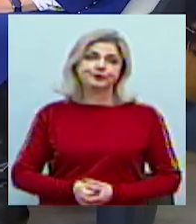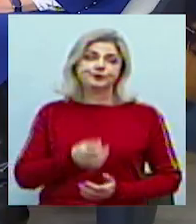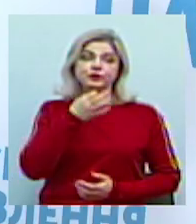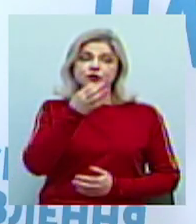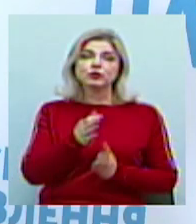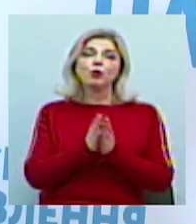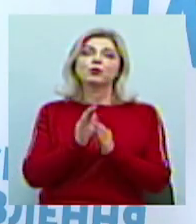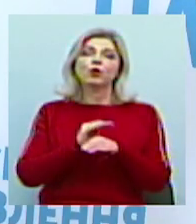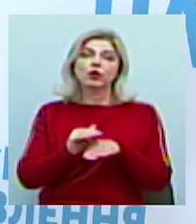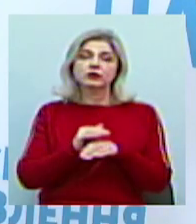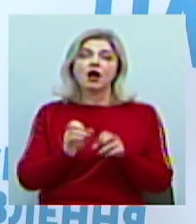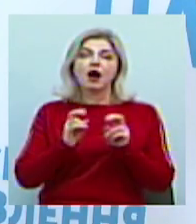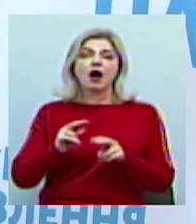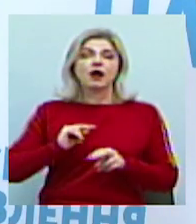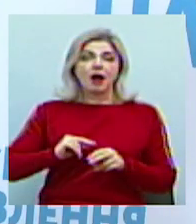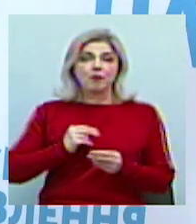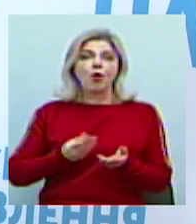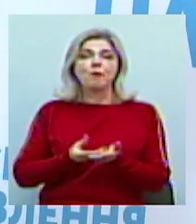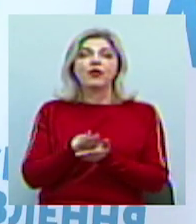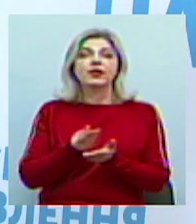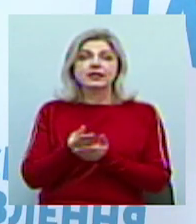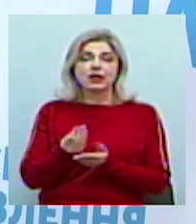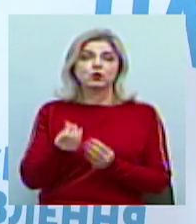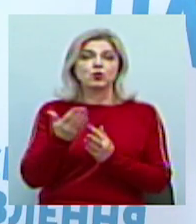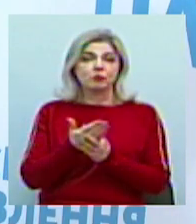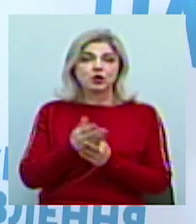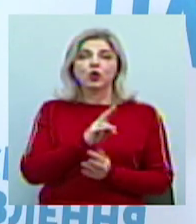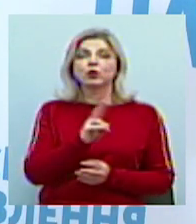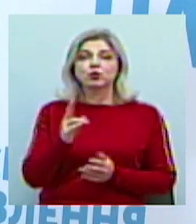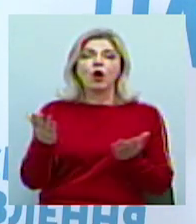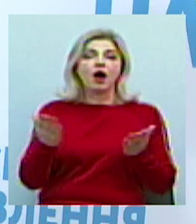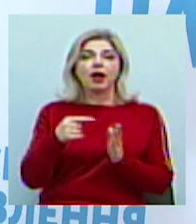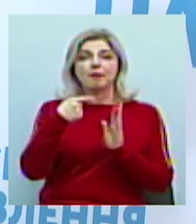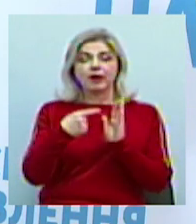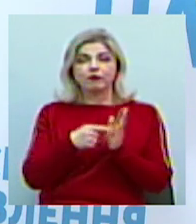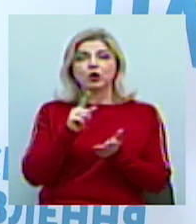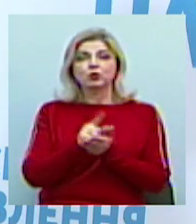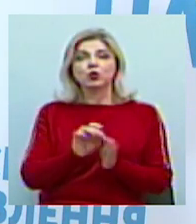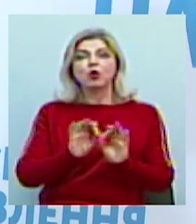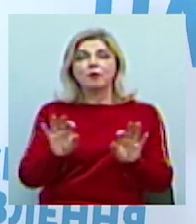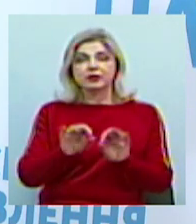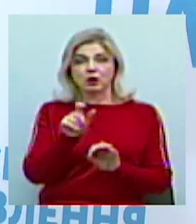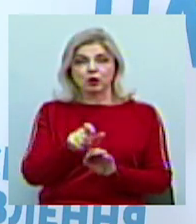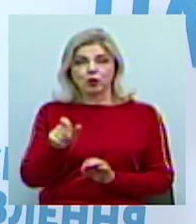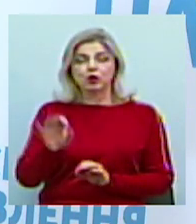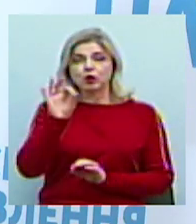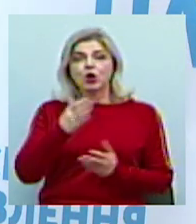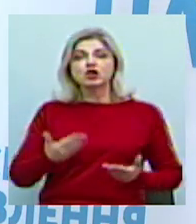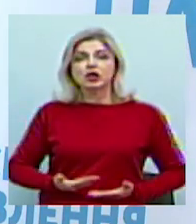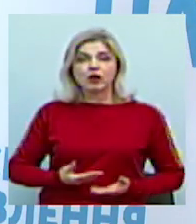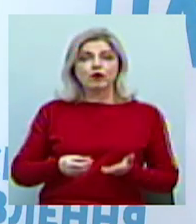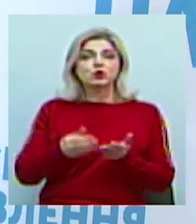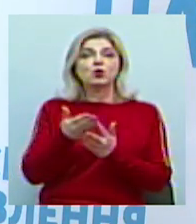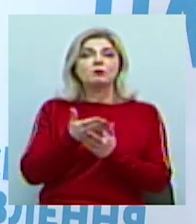ласка, як працюватиме монетизація субсидій, хто та з яких питань має роз'яснювати громадянам щодо житлової